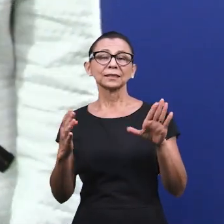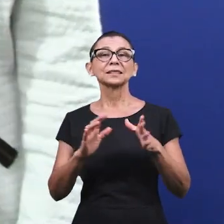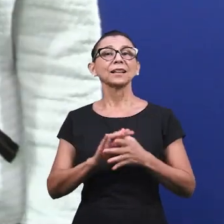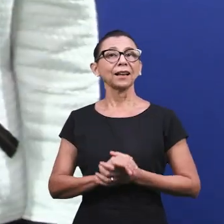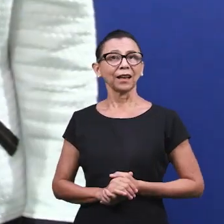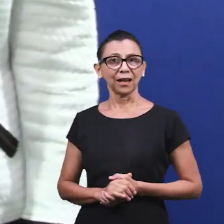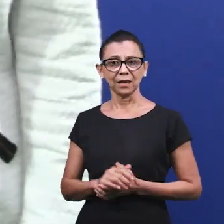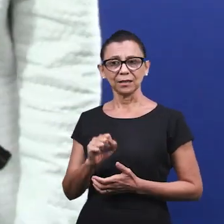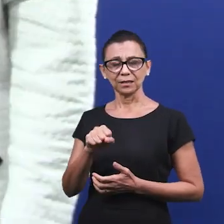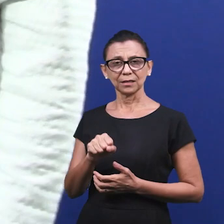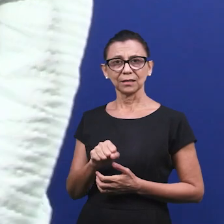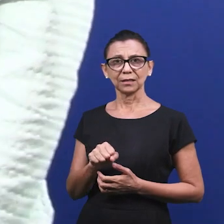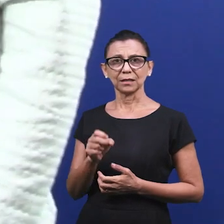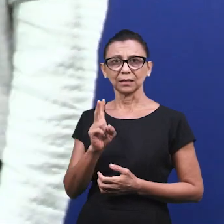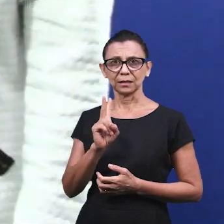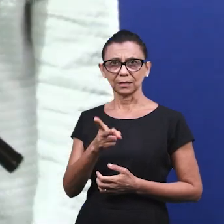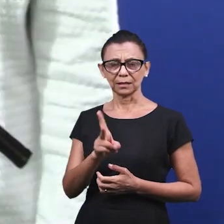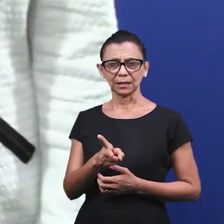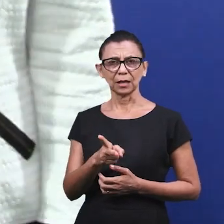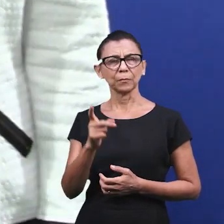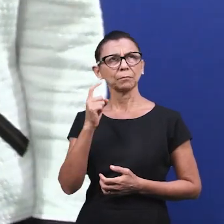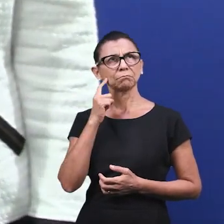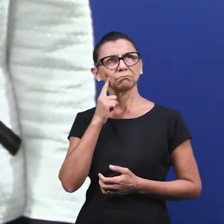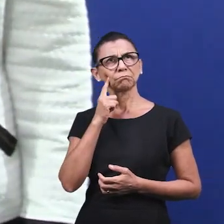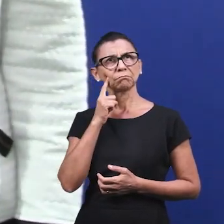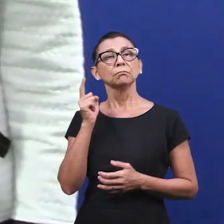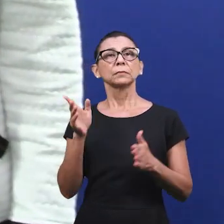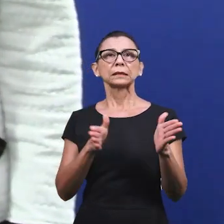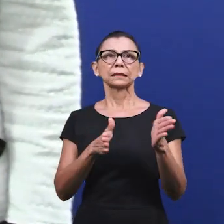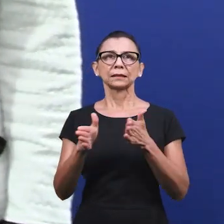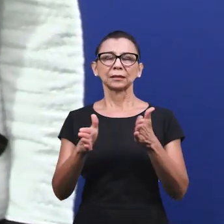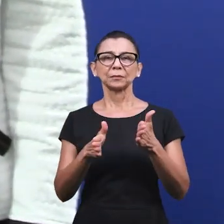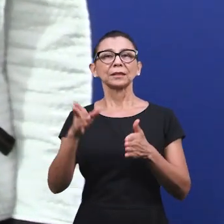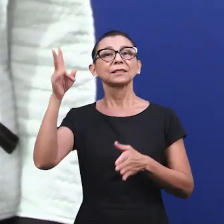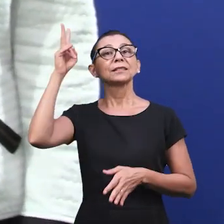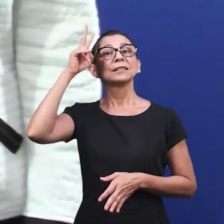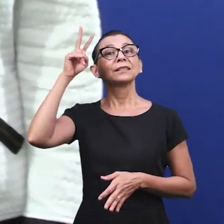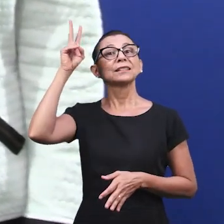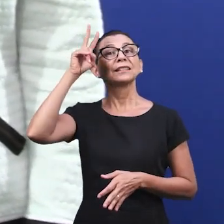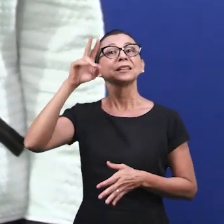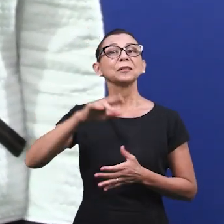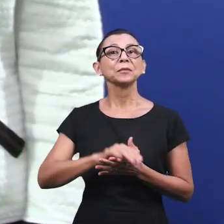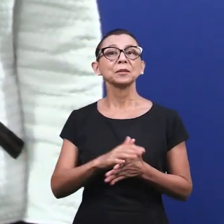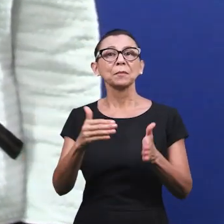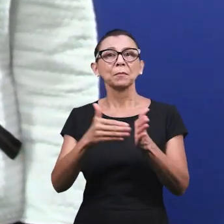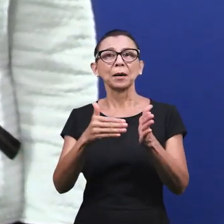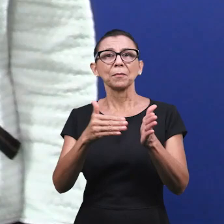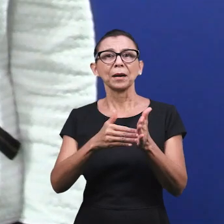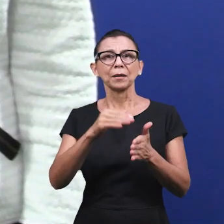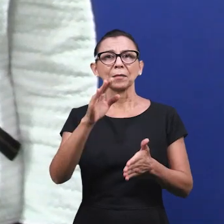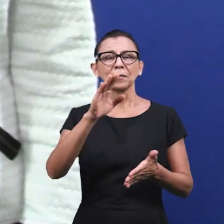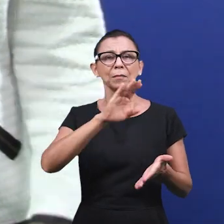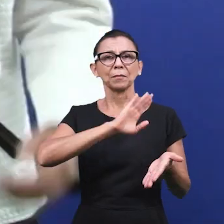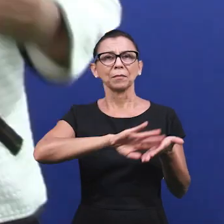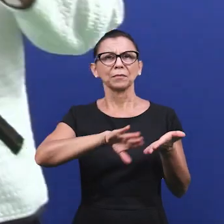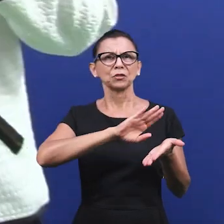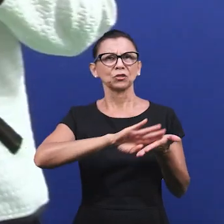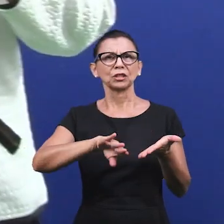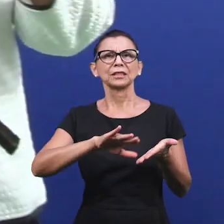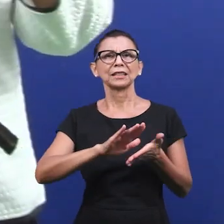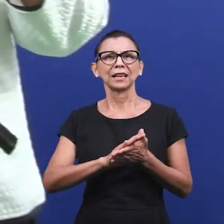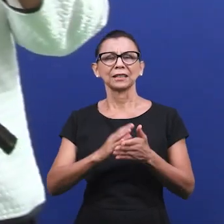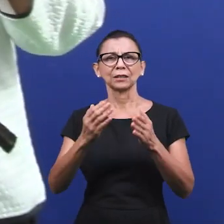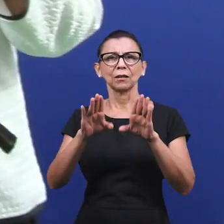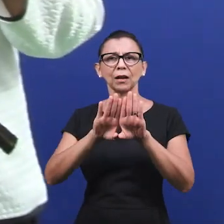ouvrir les portes. Toutes les fois que nous parlons en accessibilité, nous parlons dans l'élimination des